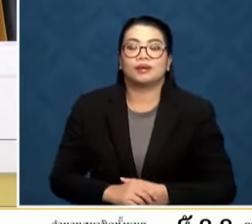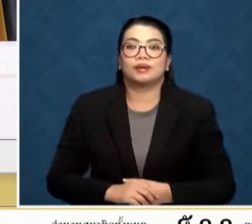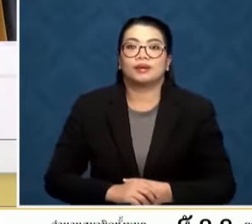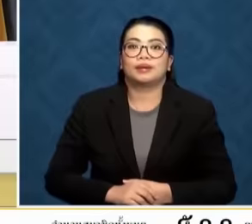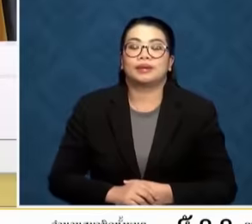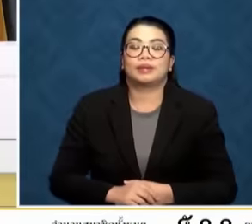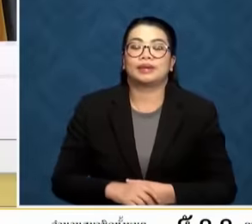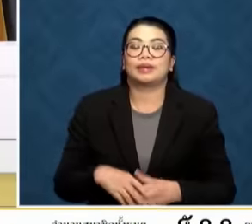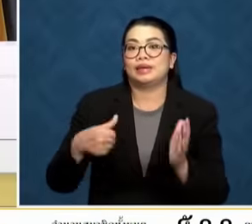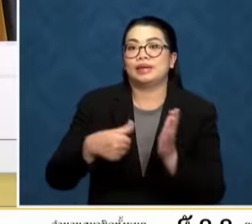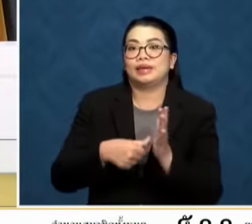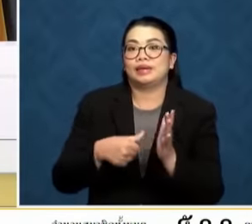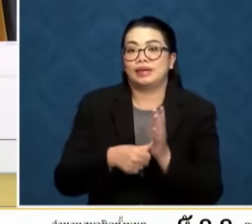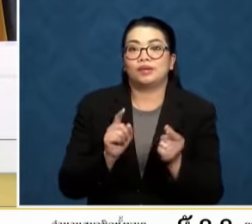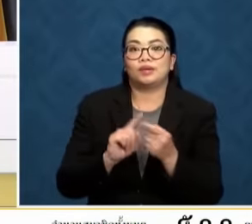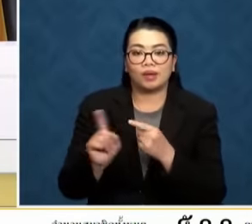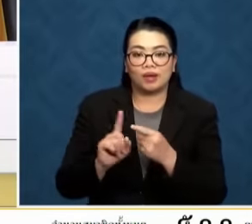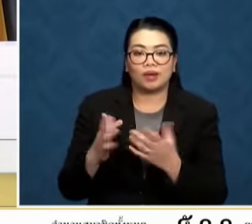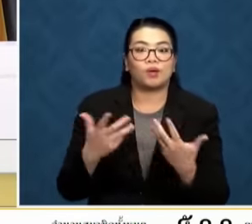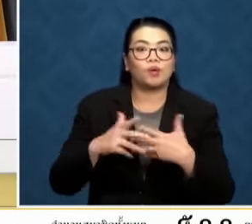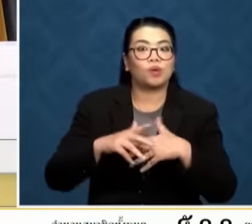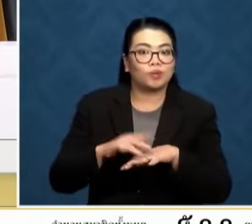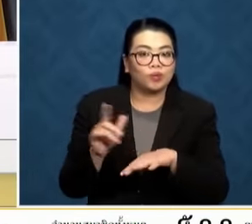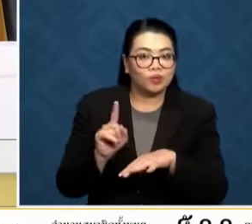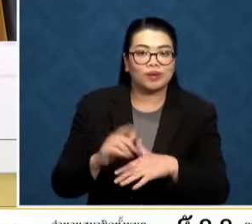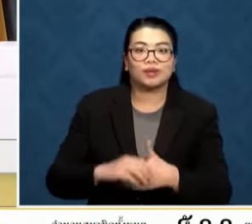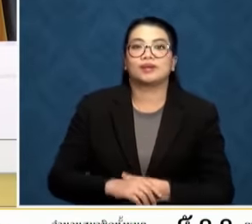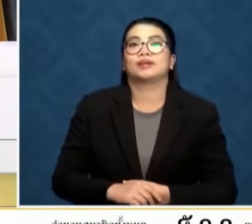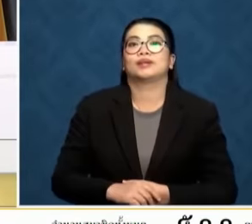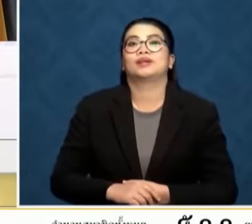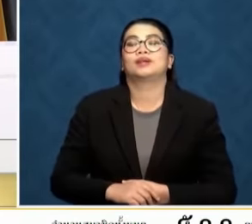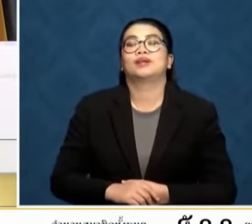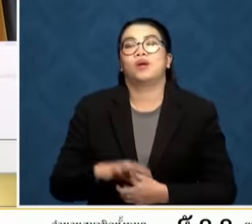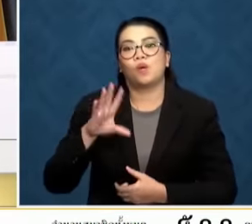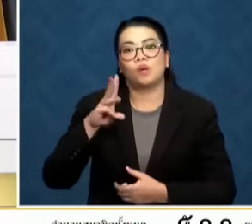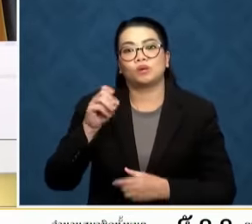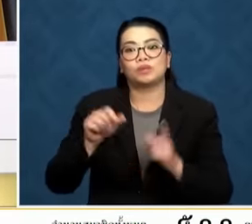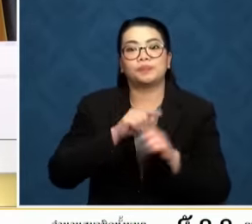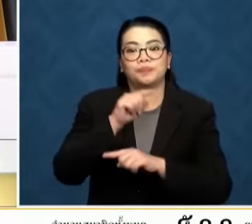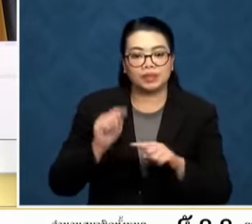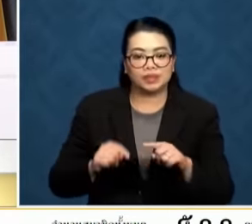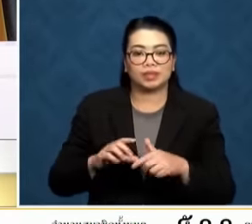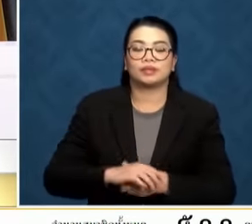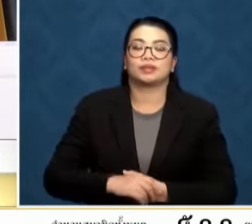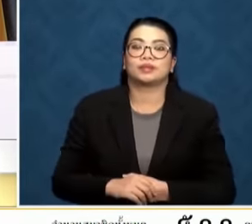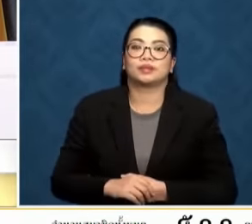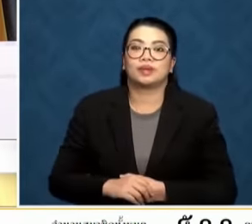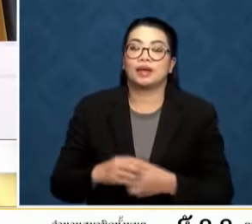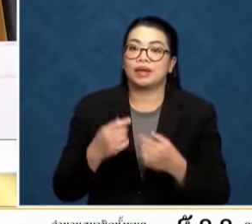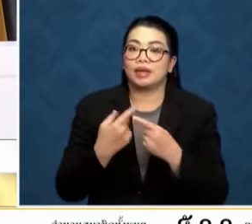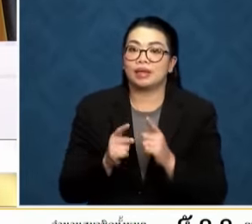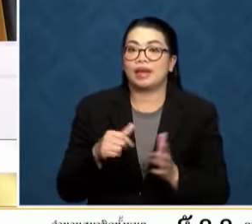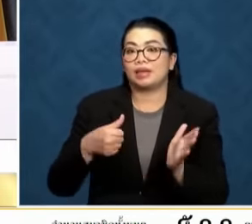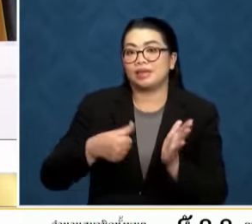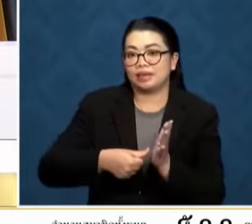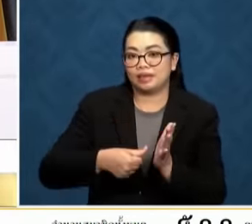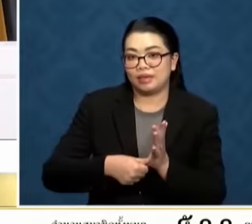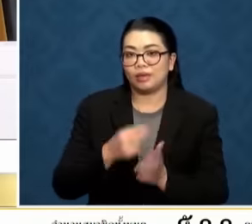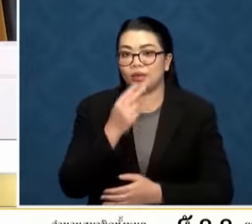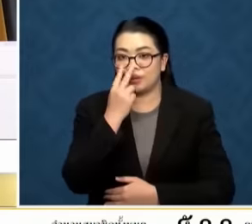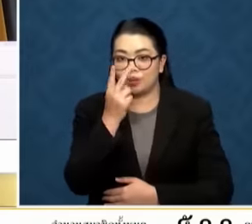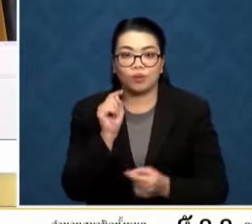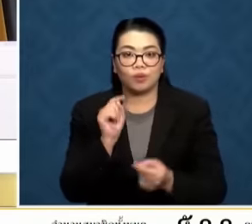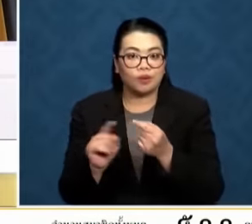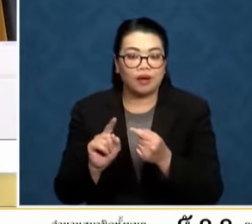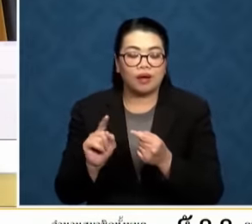สาธารณะของประเทศไทยรวมตัวงบประมาณต่างๆเอยู่ที่ 60กว่าเปอร์เแต่การมองหนี้สาธารณะโดยมิติ